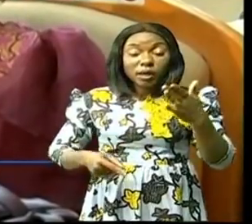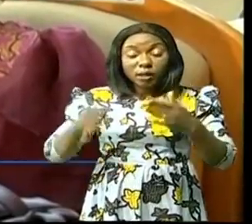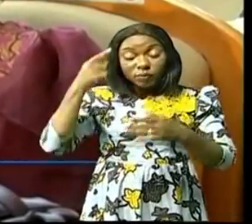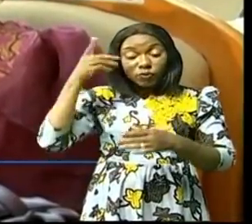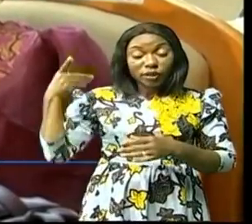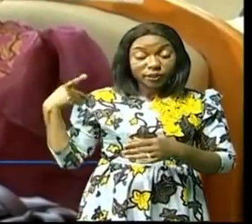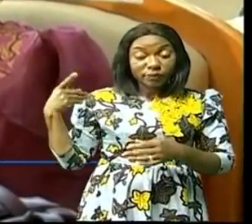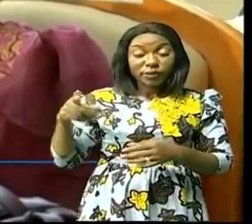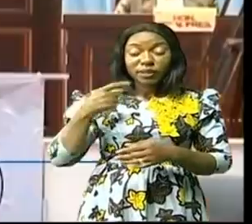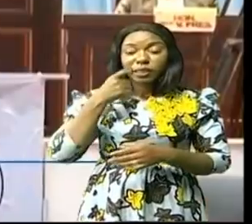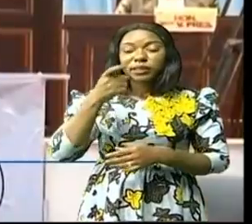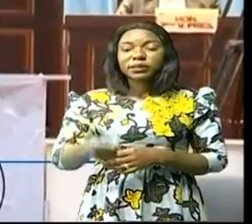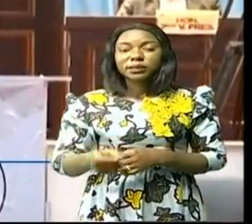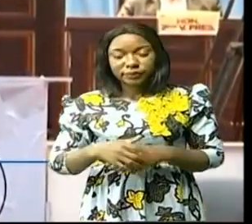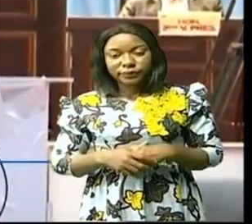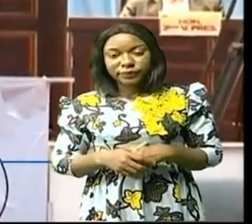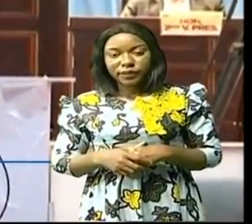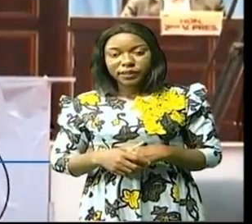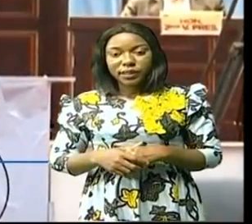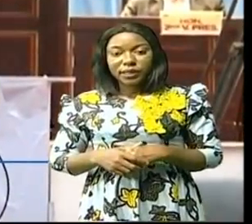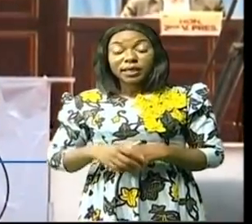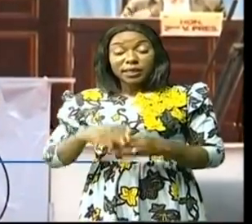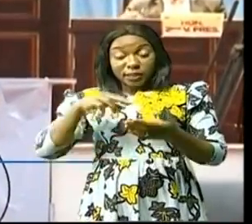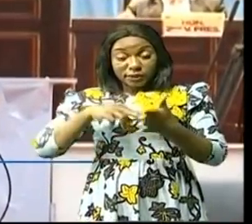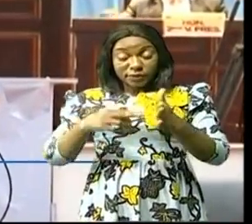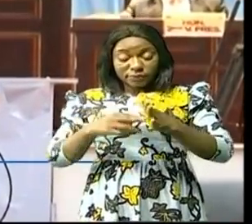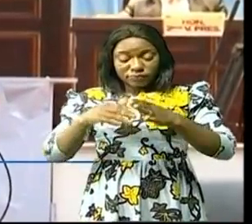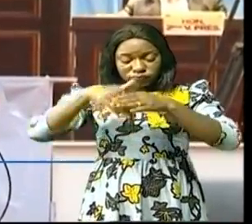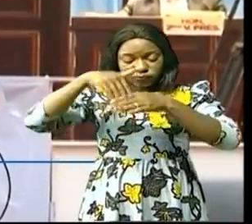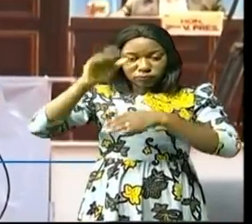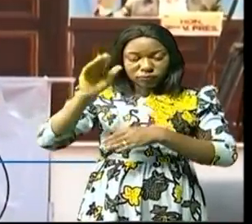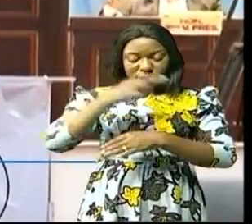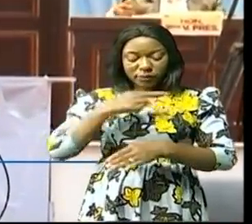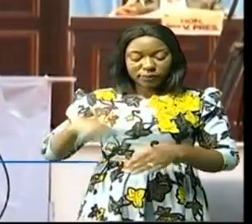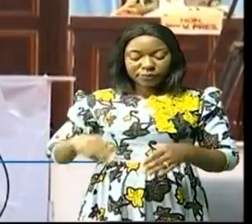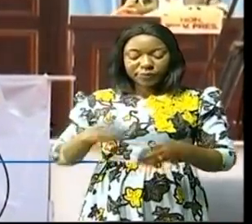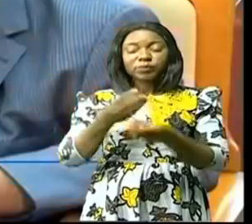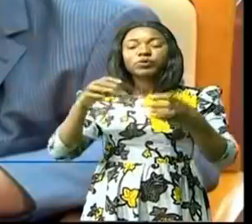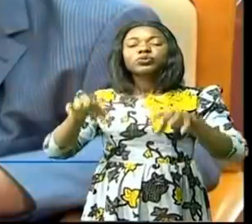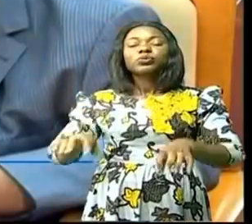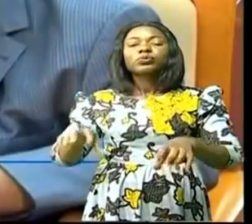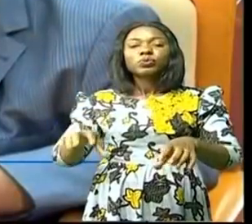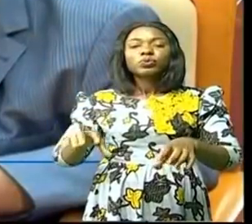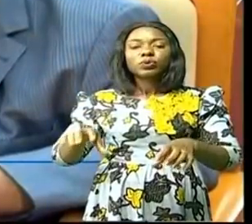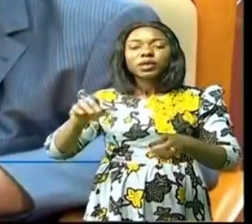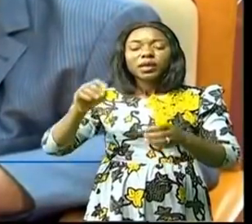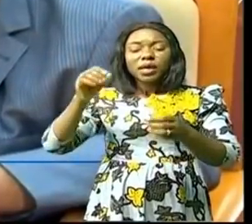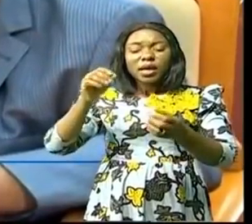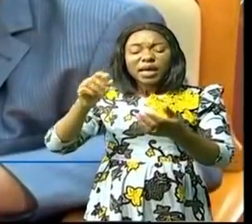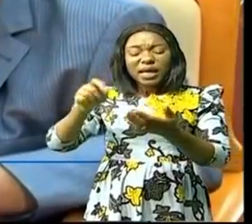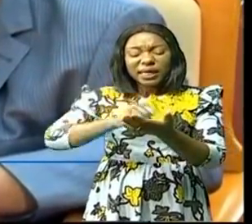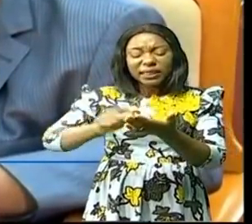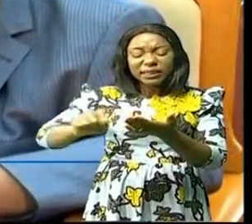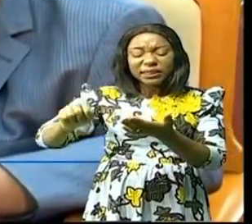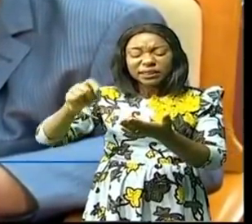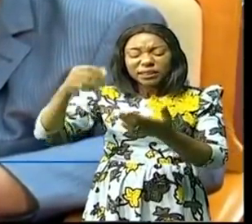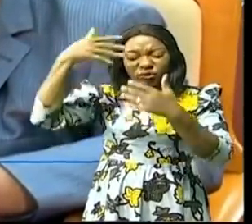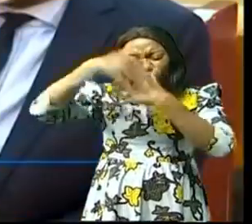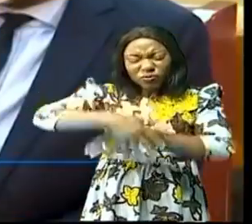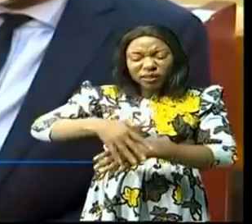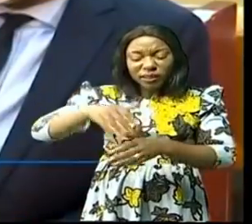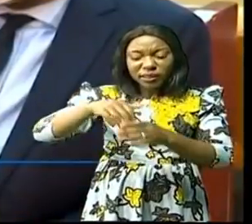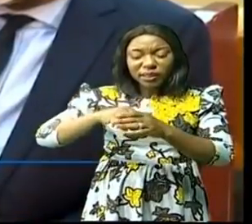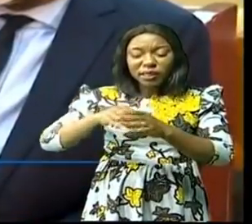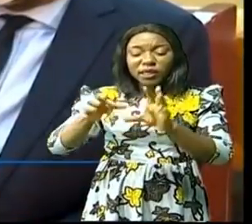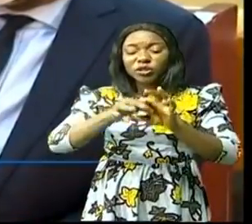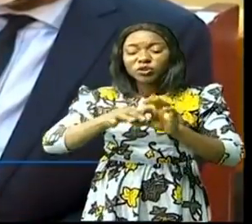national André Claudel Oubaya, sera de faire sortir la République démocratique du Congo de la liste noire de l'Union européenne. La même plénière